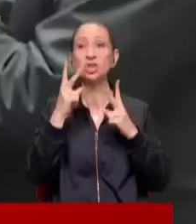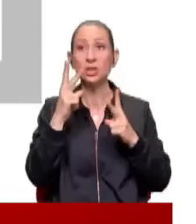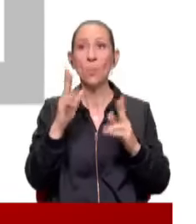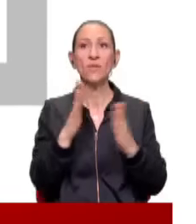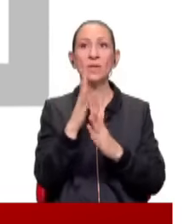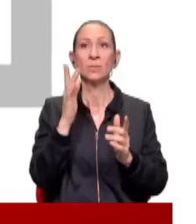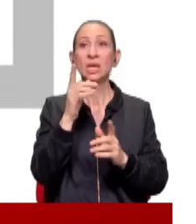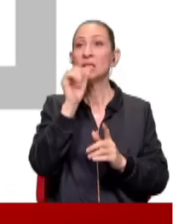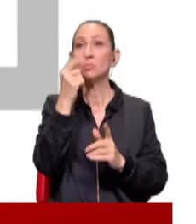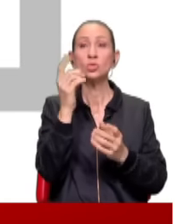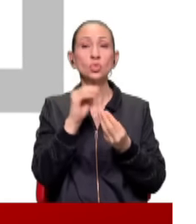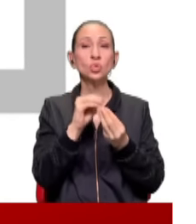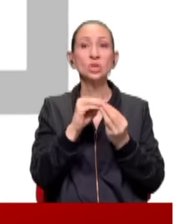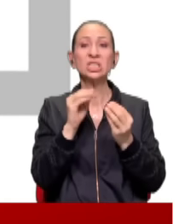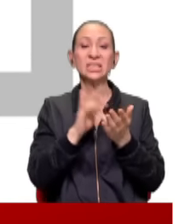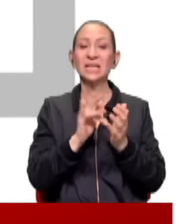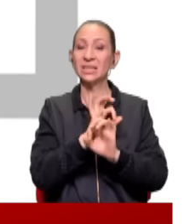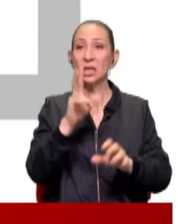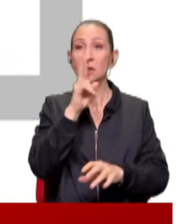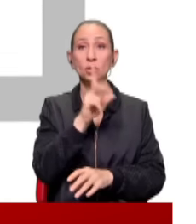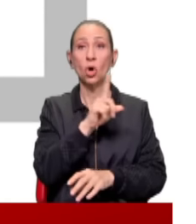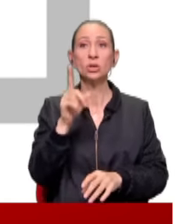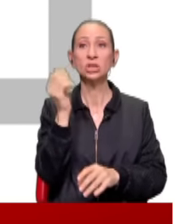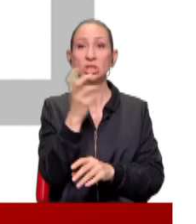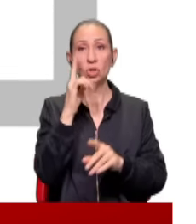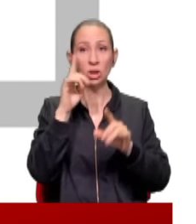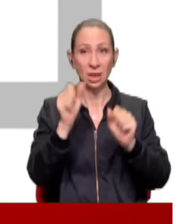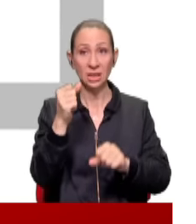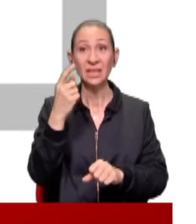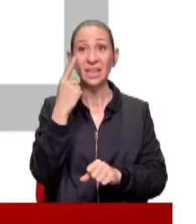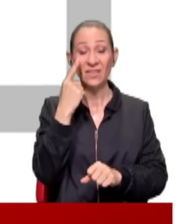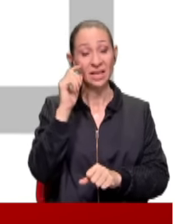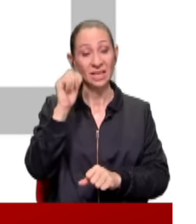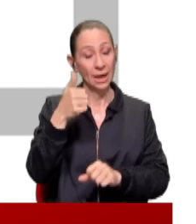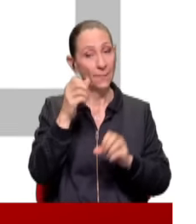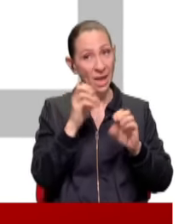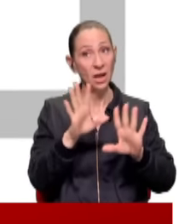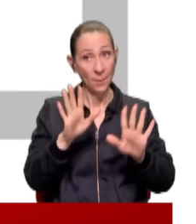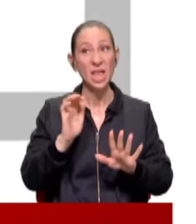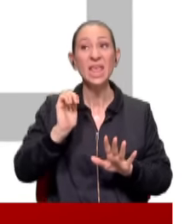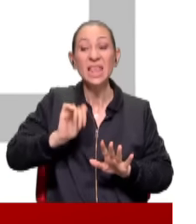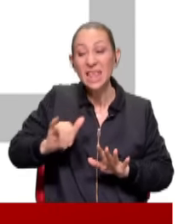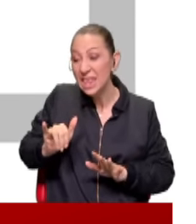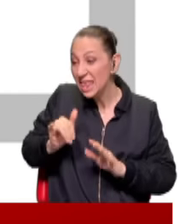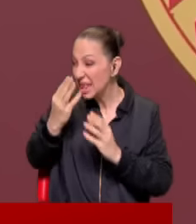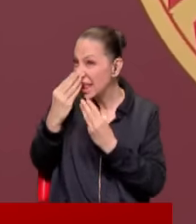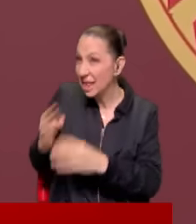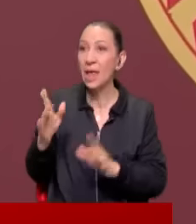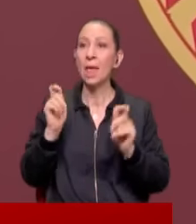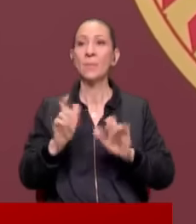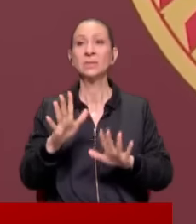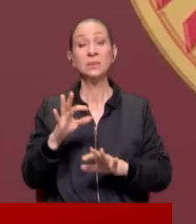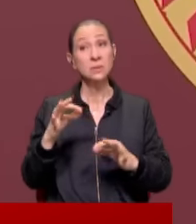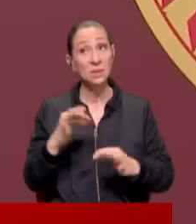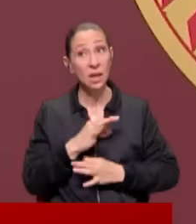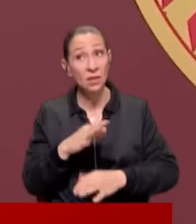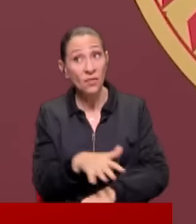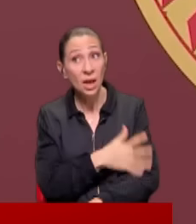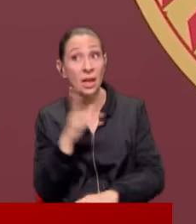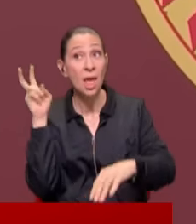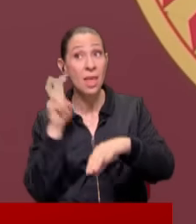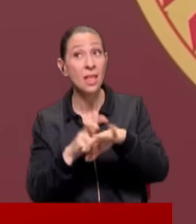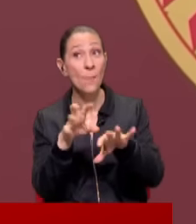çekti. Hiçbir suç cezasız kalmaz. 210 kişi gözaltına alındı. Devlet yarına bırakır ama yanına bırakmaz. Sayın Valinin